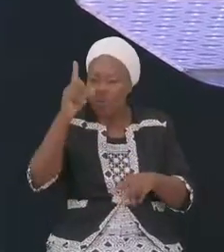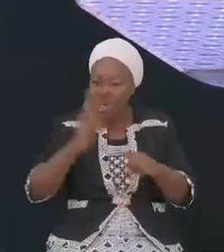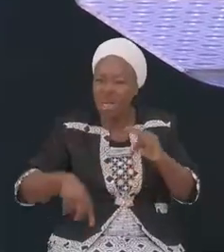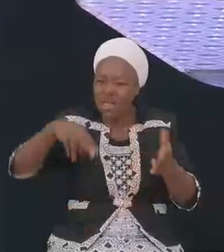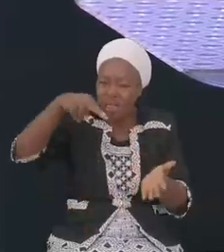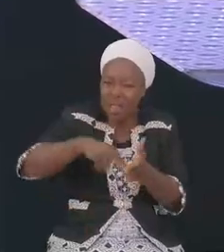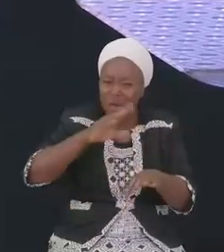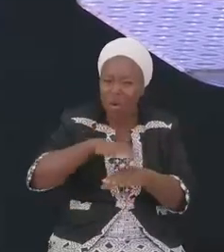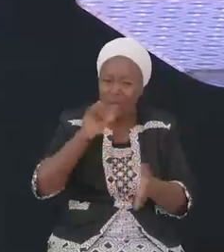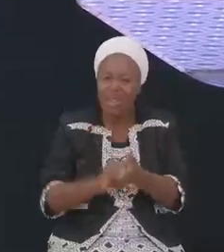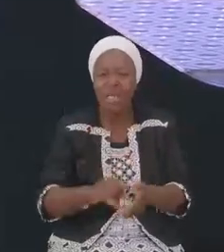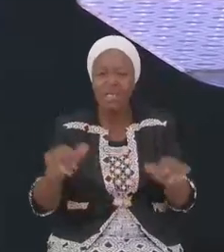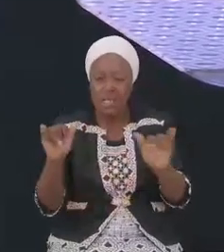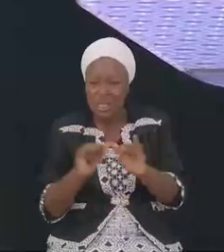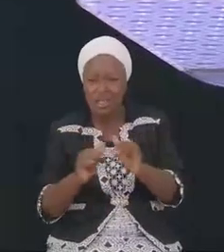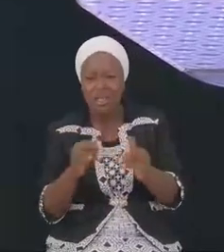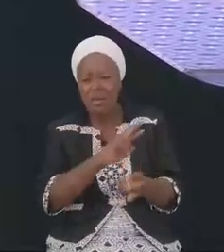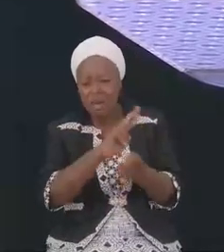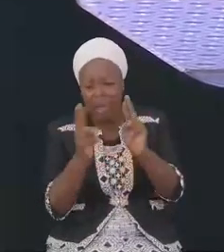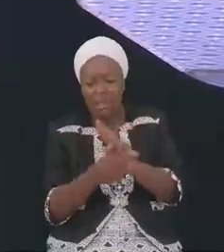embrasser la même repentance,